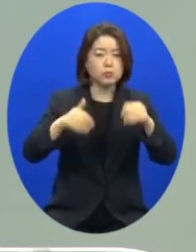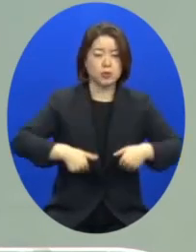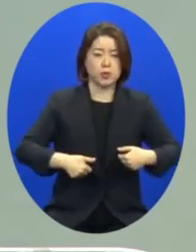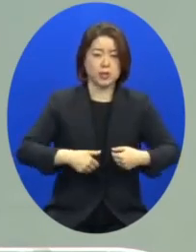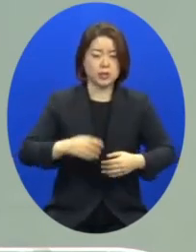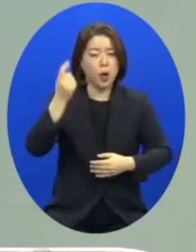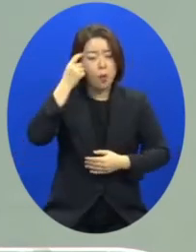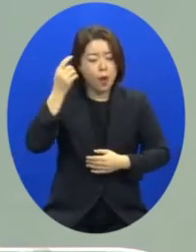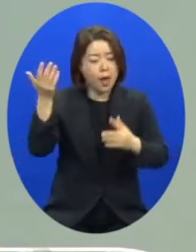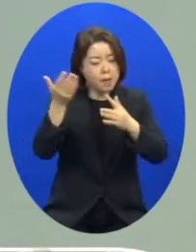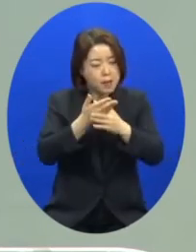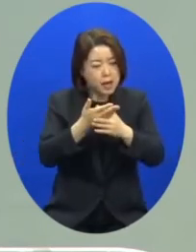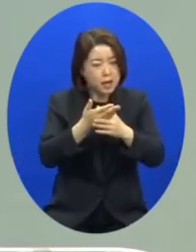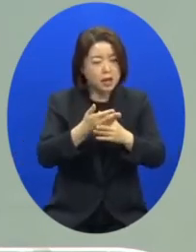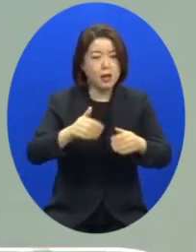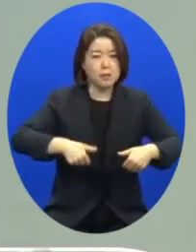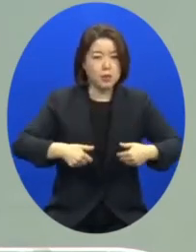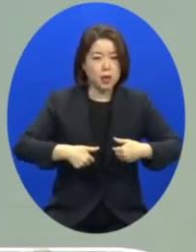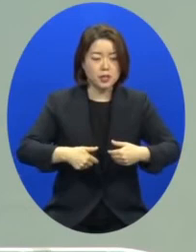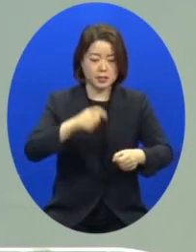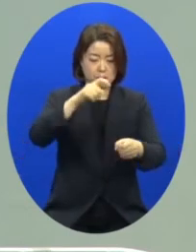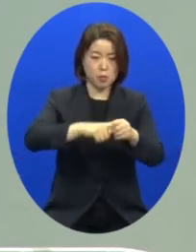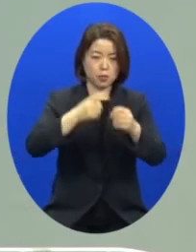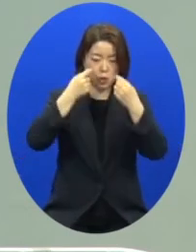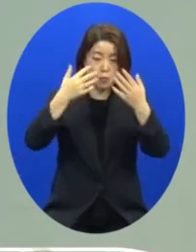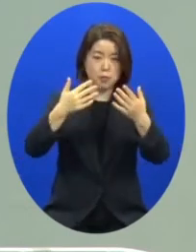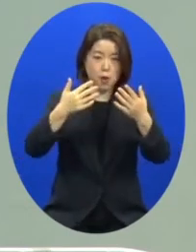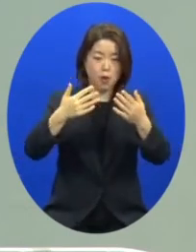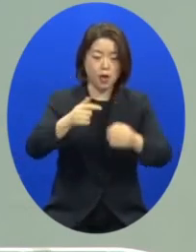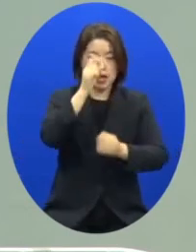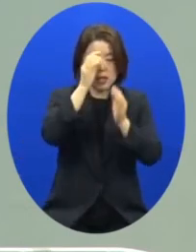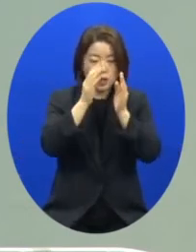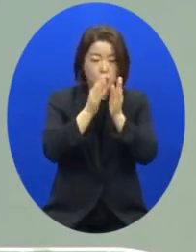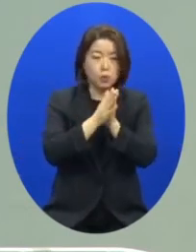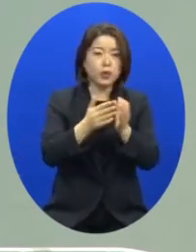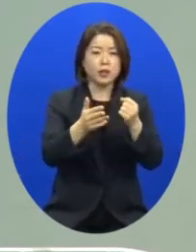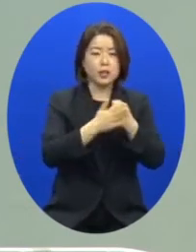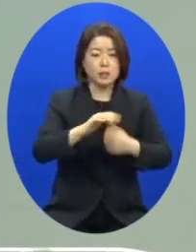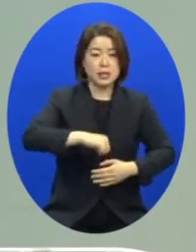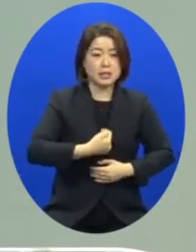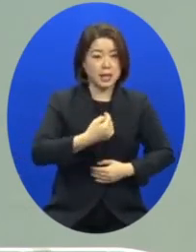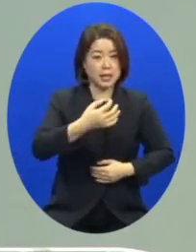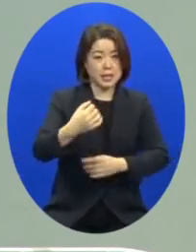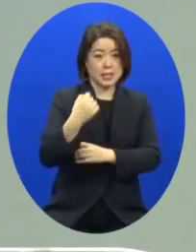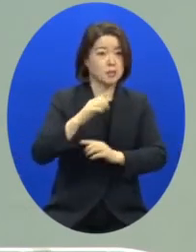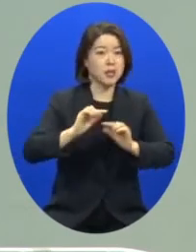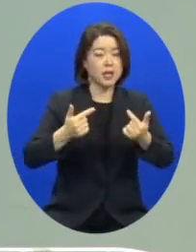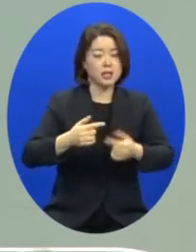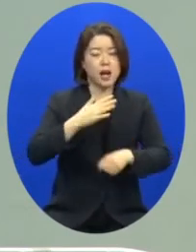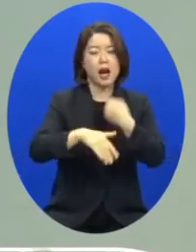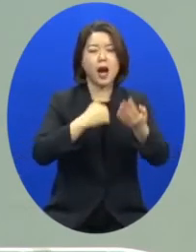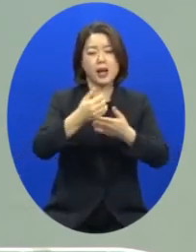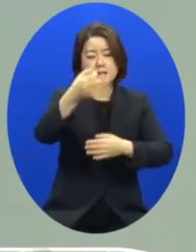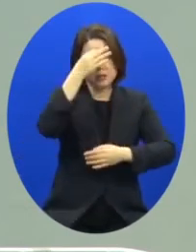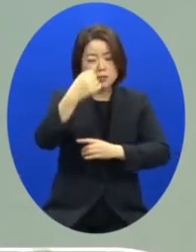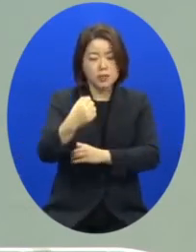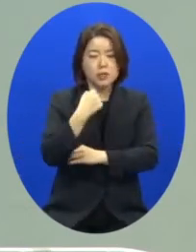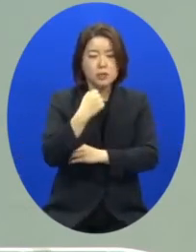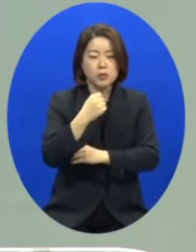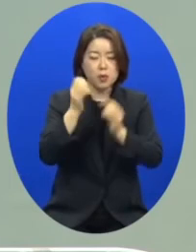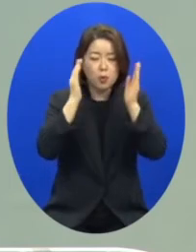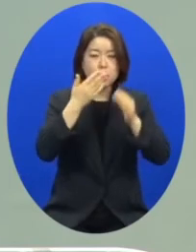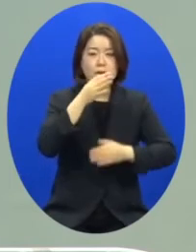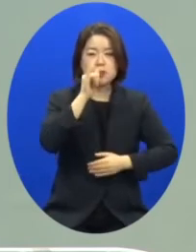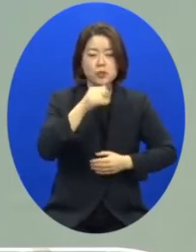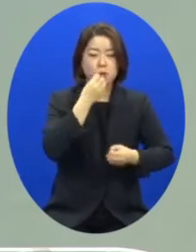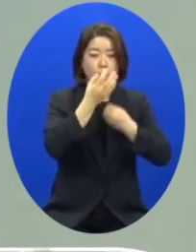되는지 목적이 분명해 줬고 기도함으로 자기 능력이 아닌 하나님의 능력으로 공부할 수 있었다 고 고백했어요